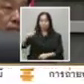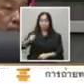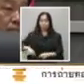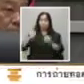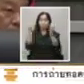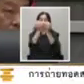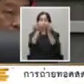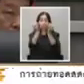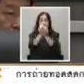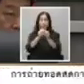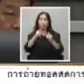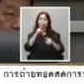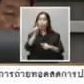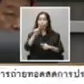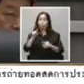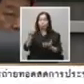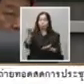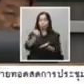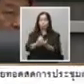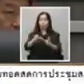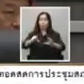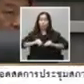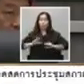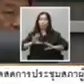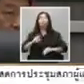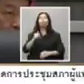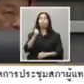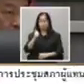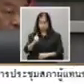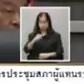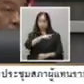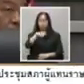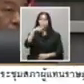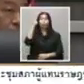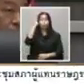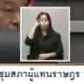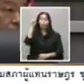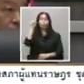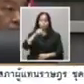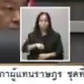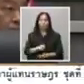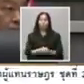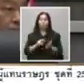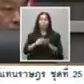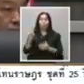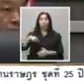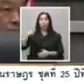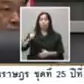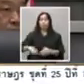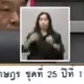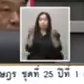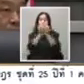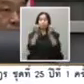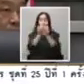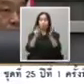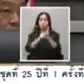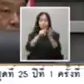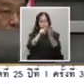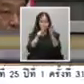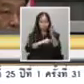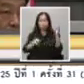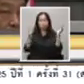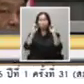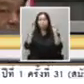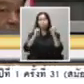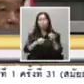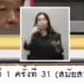ท่านพูดมาแล้วนะครับก็รับคำร้องทุกคนก็รู้นะครับว่าศาลไม่ได้วินิจฉัยไม่ได้ดูเนื้อหาสาระของคดีเล